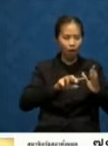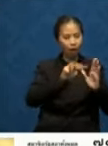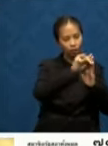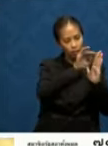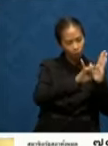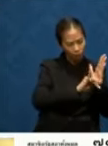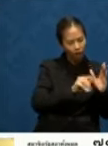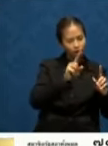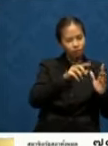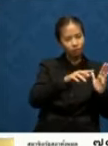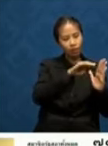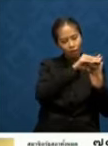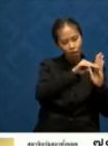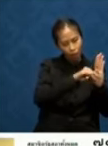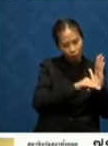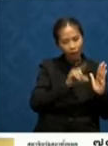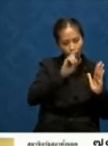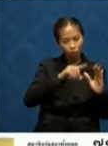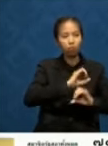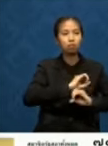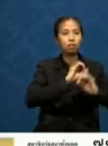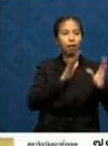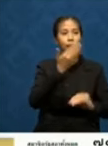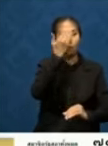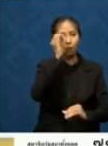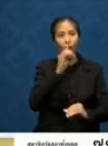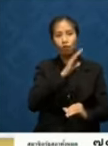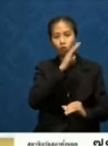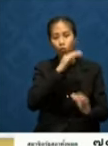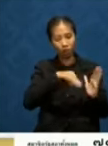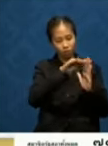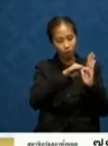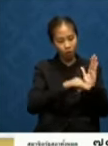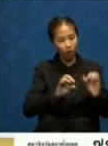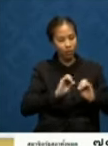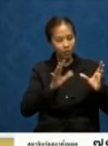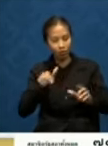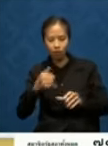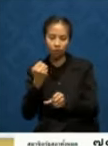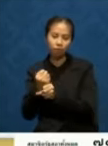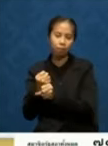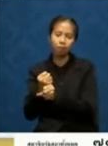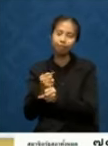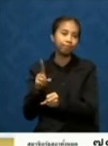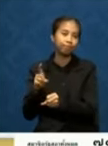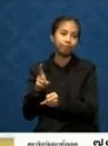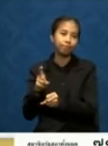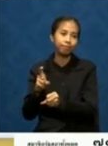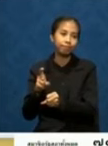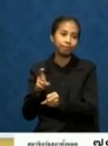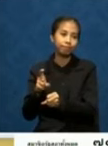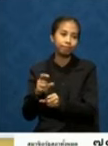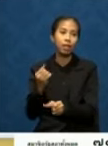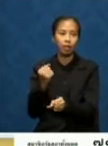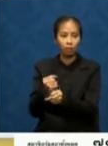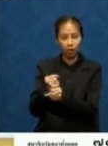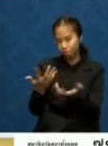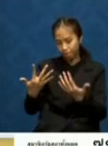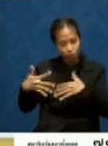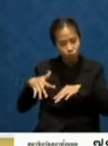เจนมิฉะนั้นก็จะเป็นโฟโตคอปี้ของการทำงานแบบไซโล